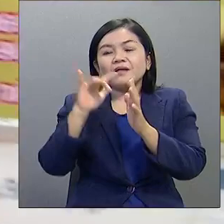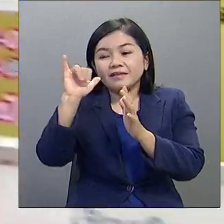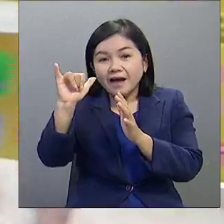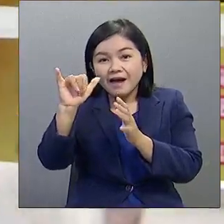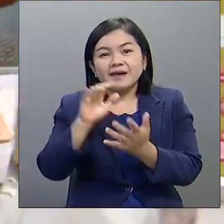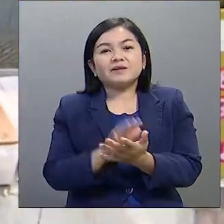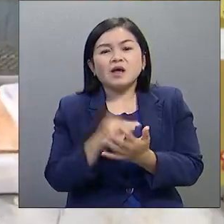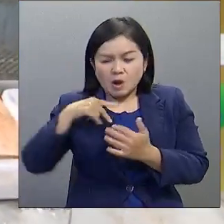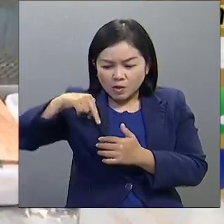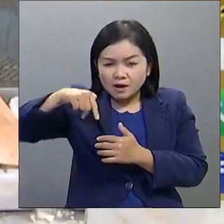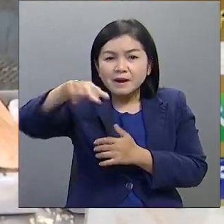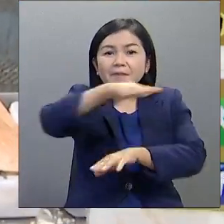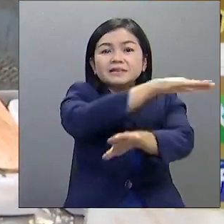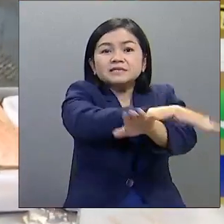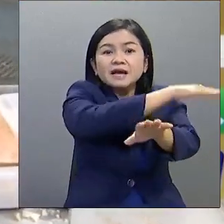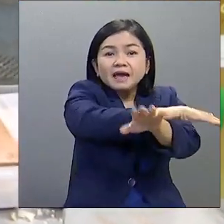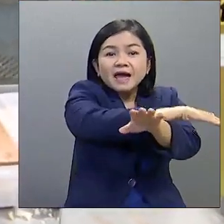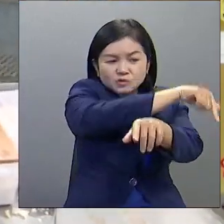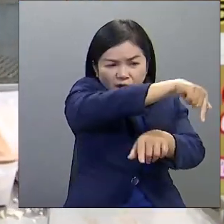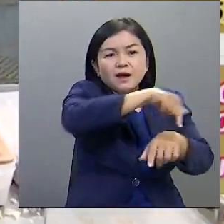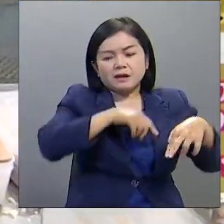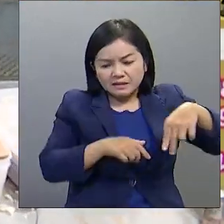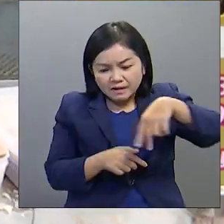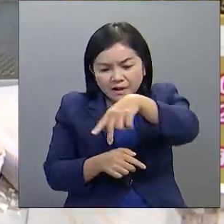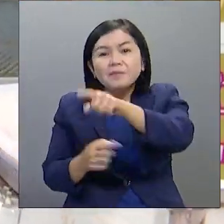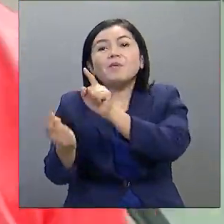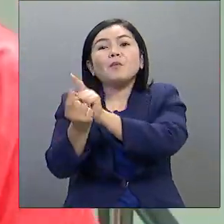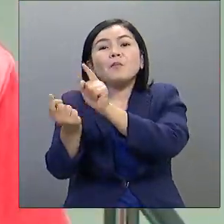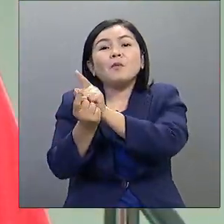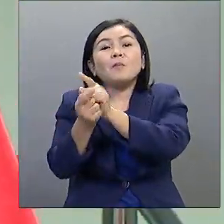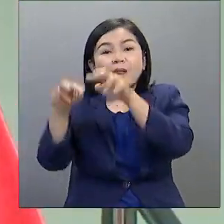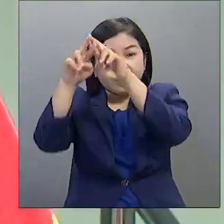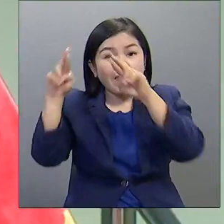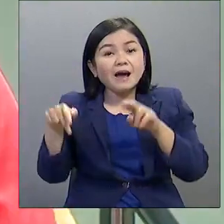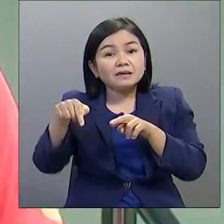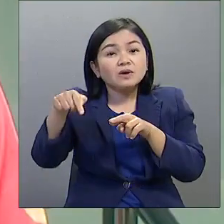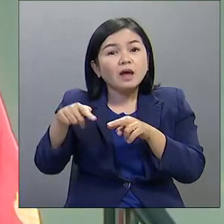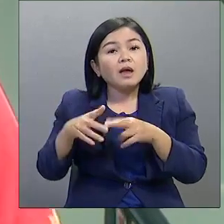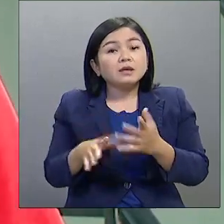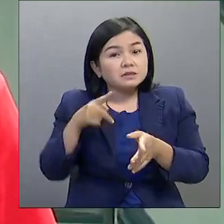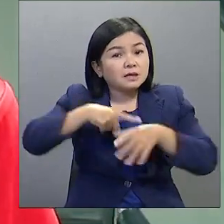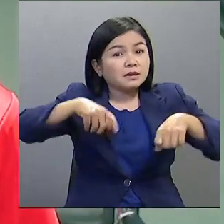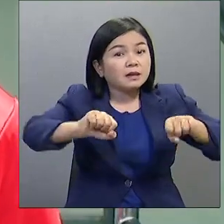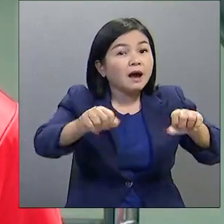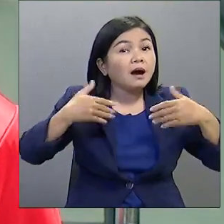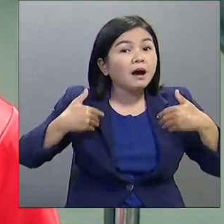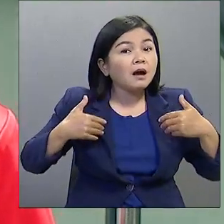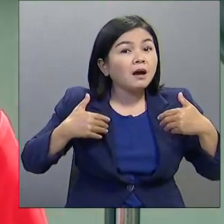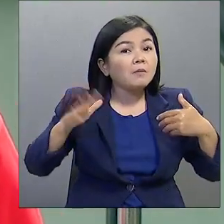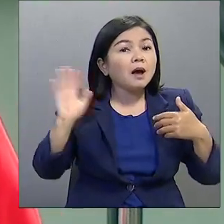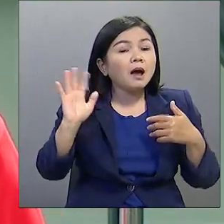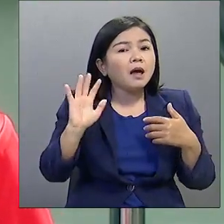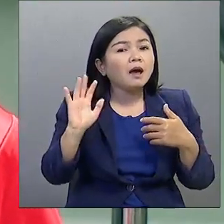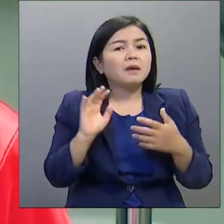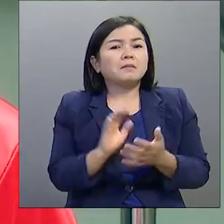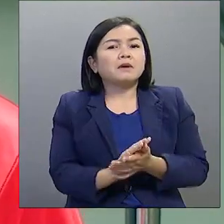กะทิเดินมาจากแยกศรีอยุธยามาหาพี่สมชายเลยนะ โอ้ จริงๆนั่งมอเตอร์ไซค์มาง่ายกว่าคะ ไม่อร่อยครับ เพราะว่าอะไรอ่ะ